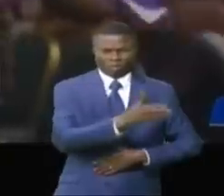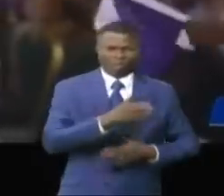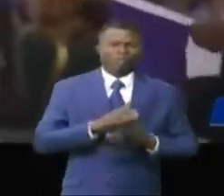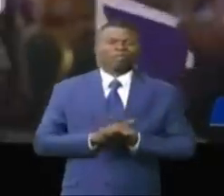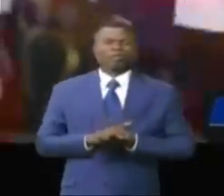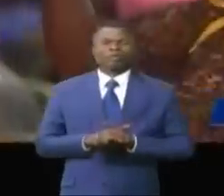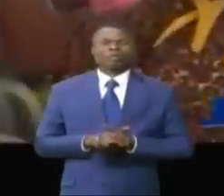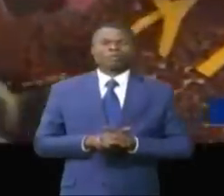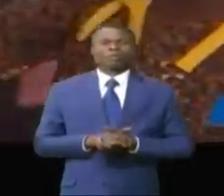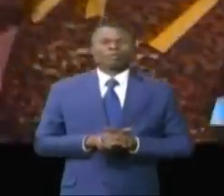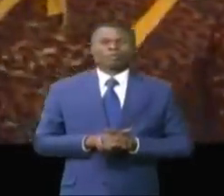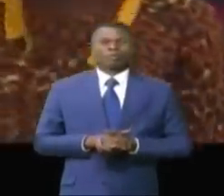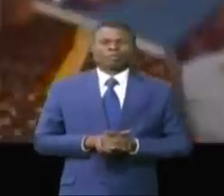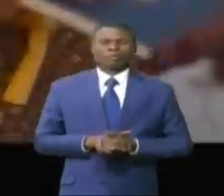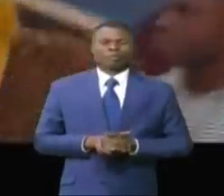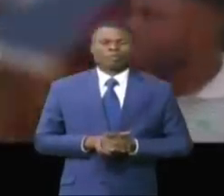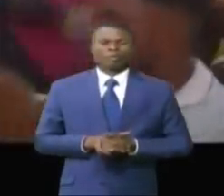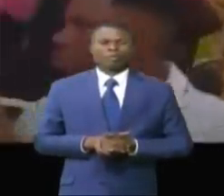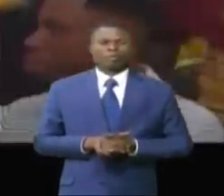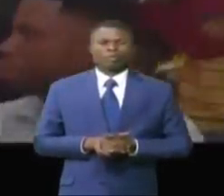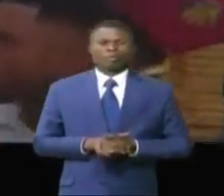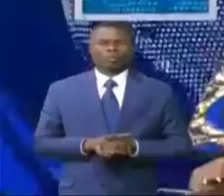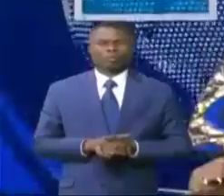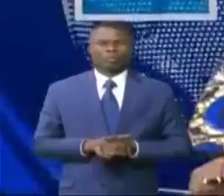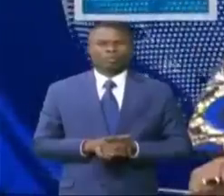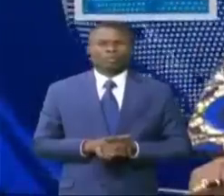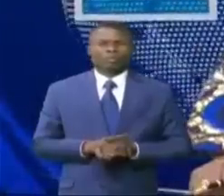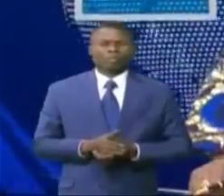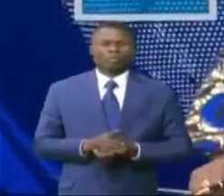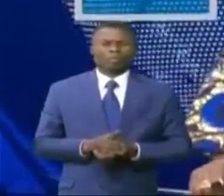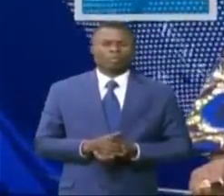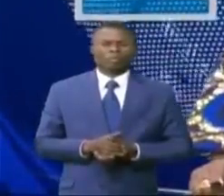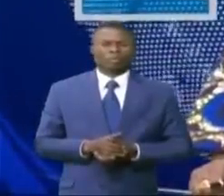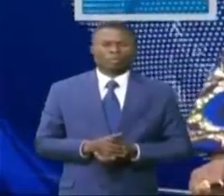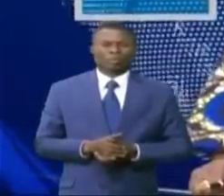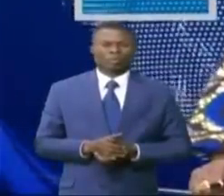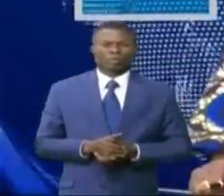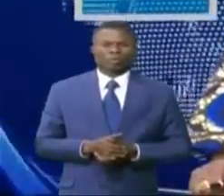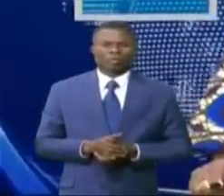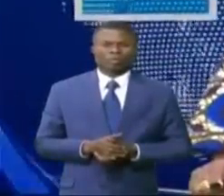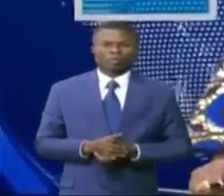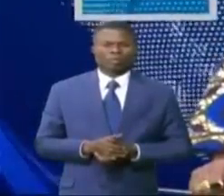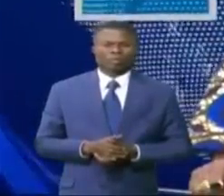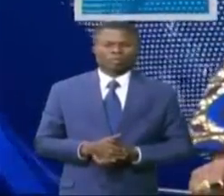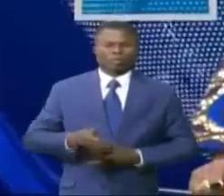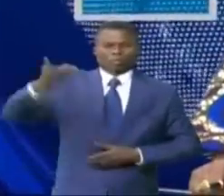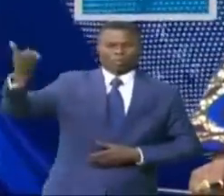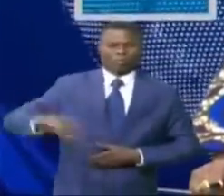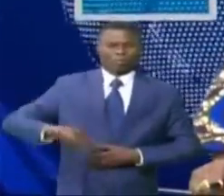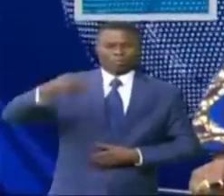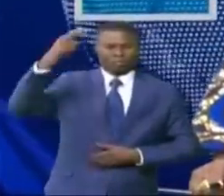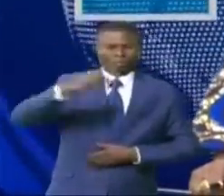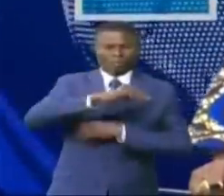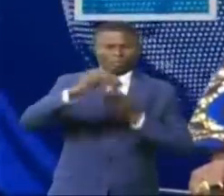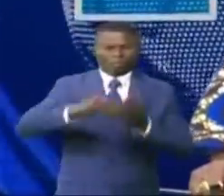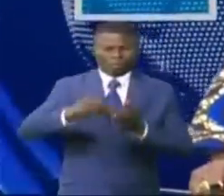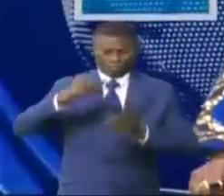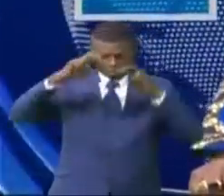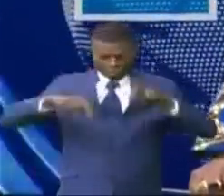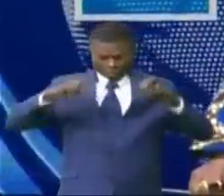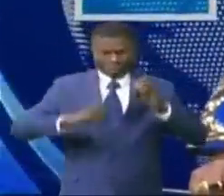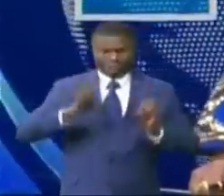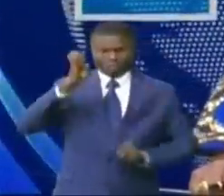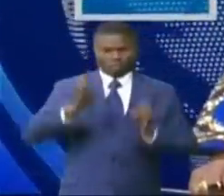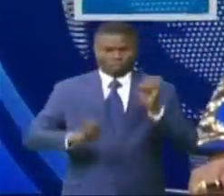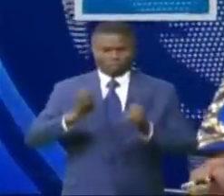sans doute celle de la réparation proprement dite. Des invités de marque aux installations du centre d'expertise, d'évaluation